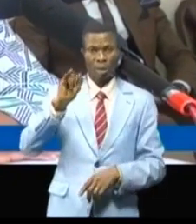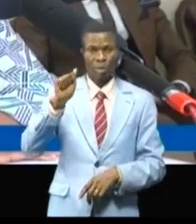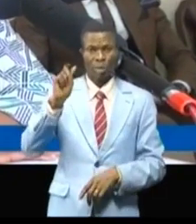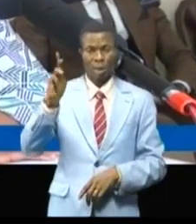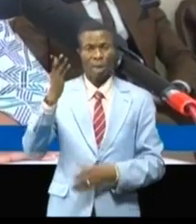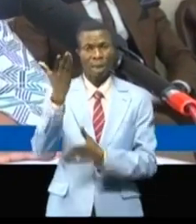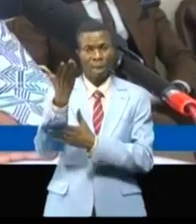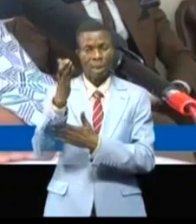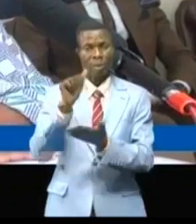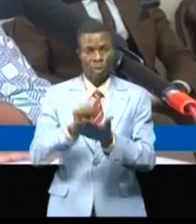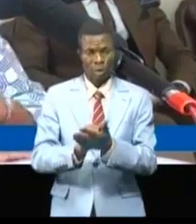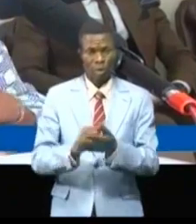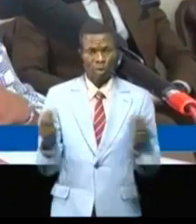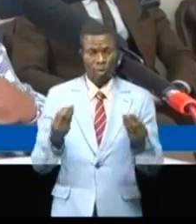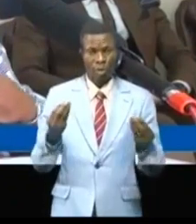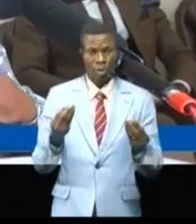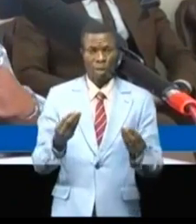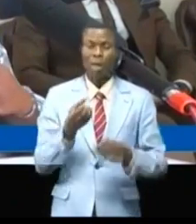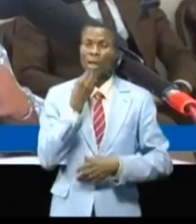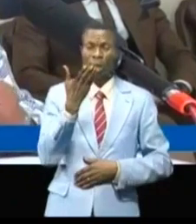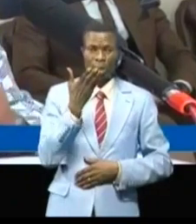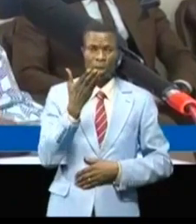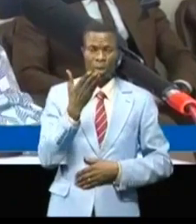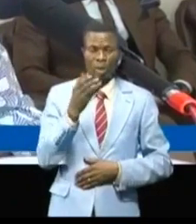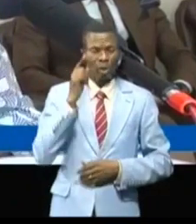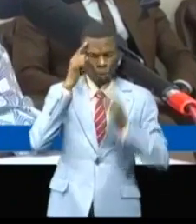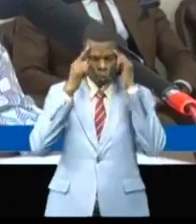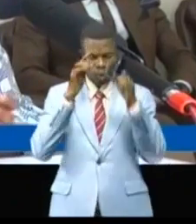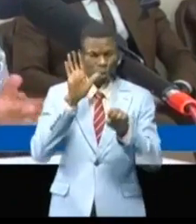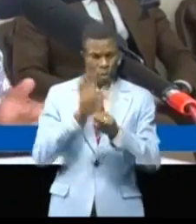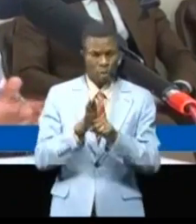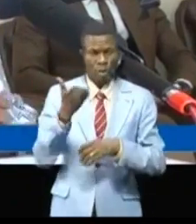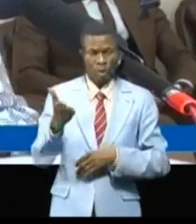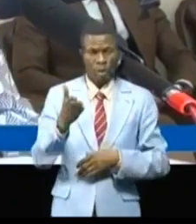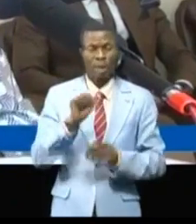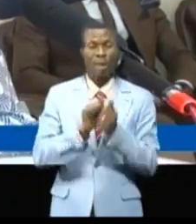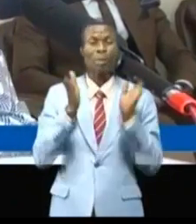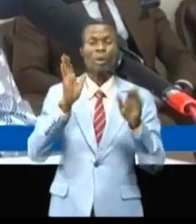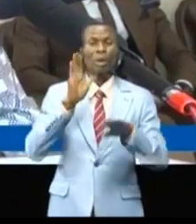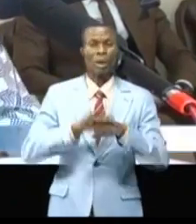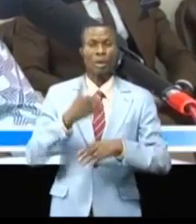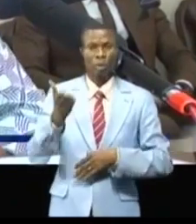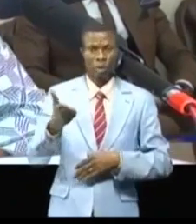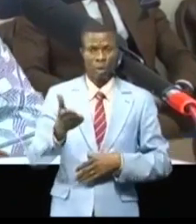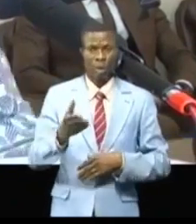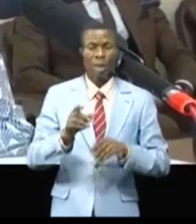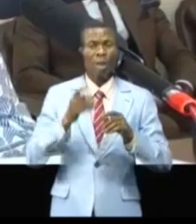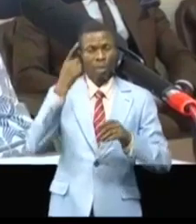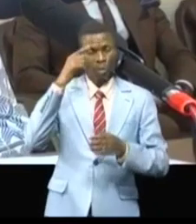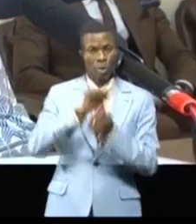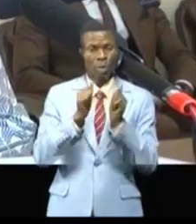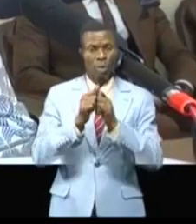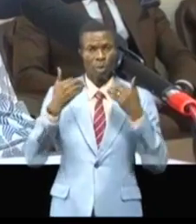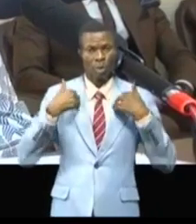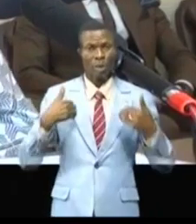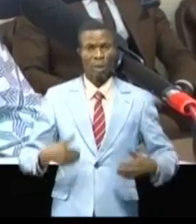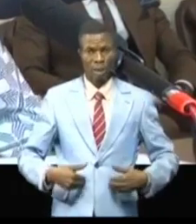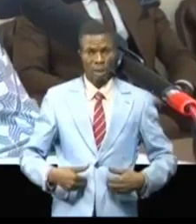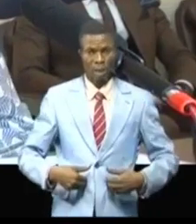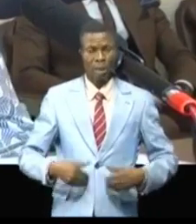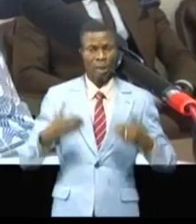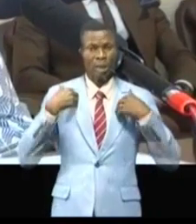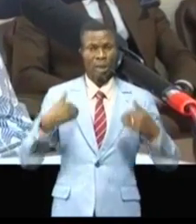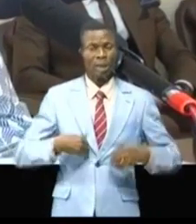cris, parce que quand ils sont inquiets, il y a des conséquences par rapport à leur santé,